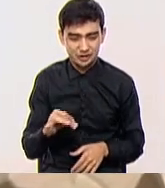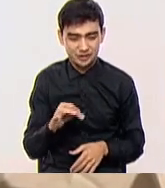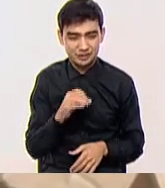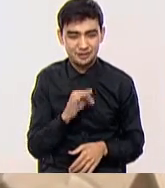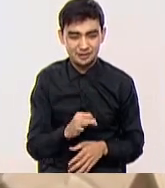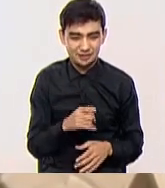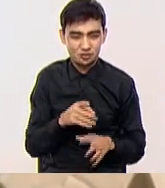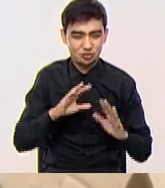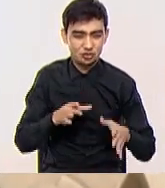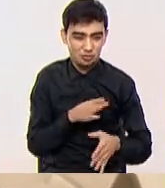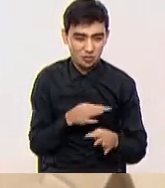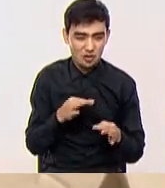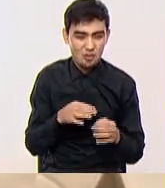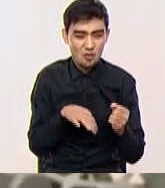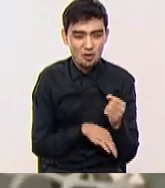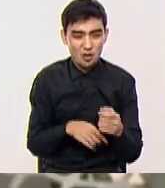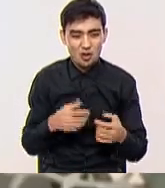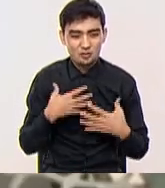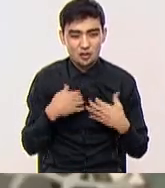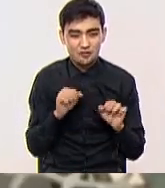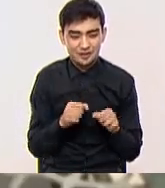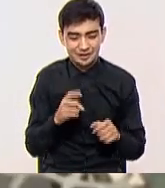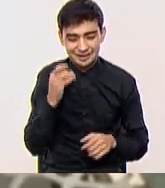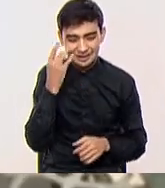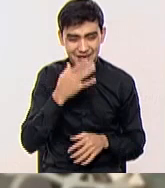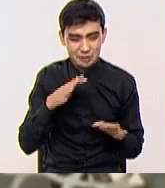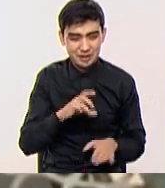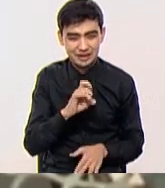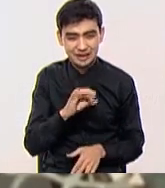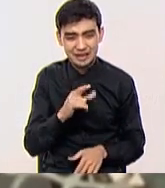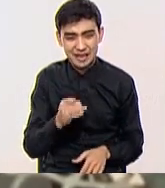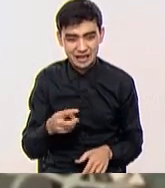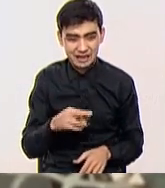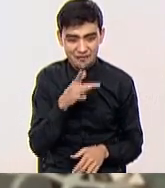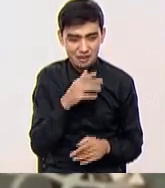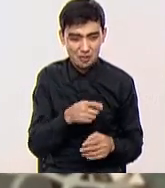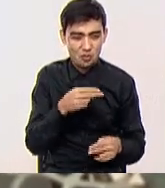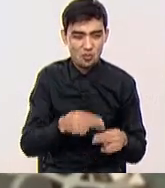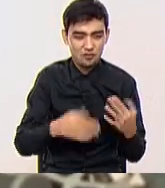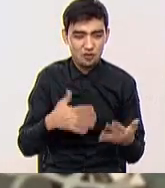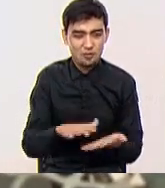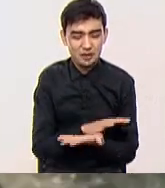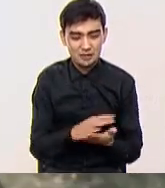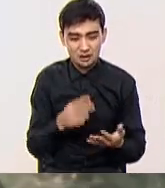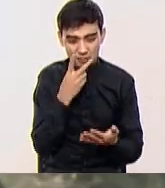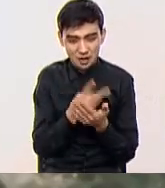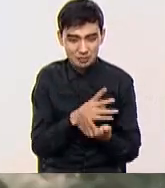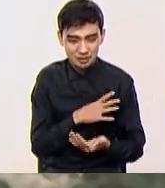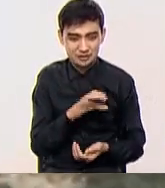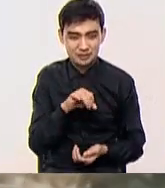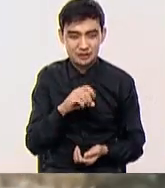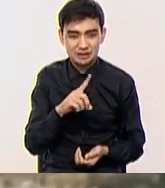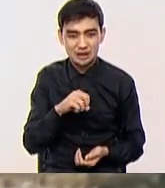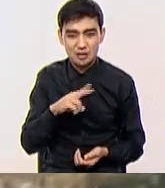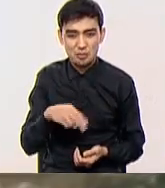состоялась вскоре после того, как органы здравоохранения Нигерии сообщили, что срок действия вакцины, бесплатно представленный западными